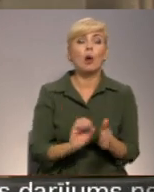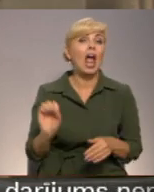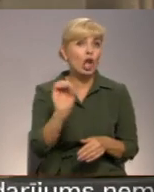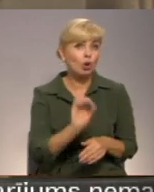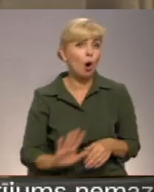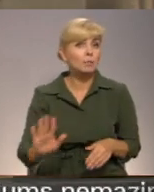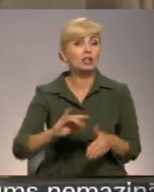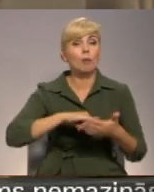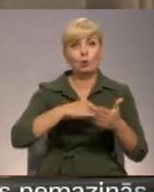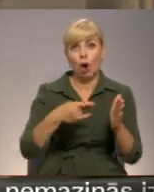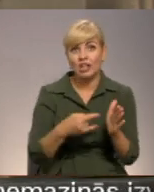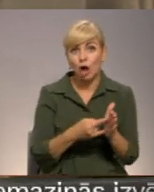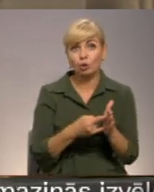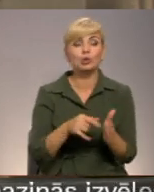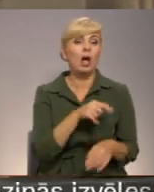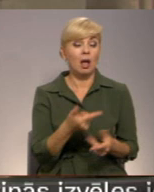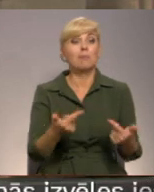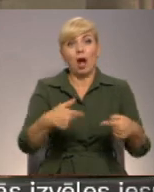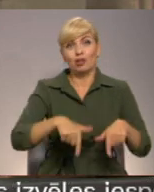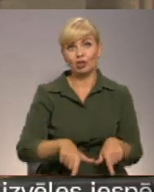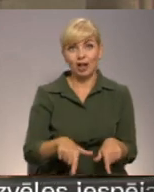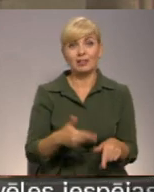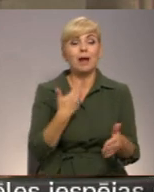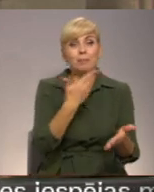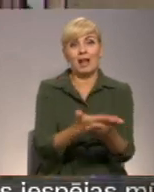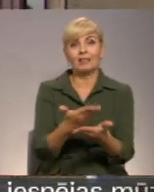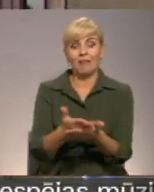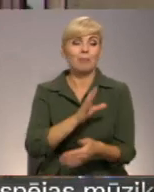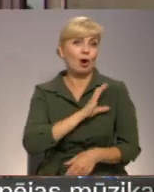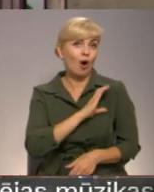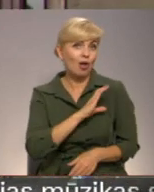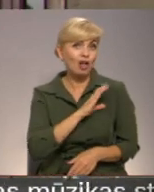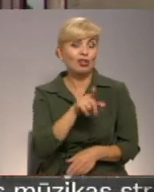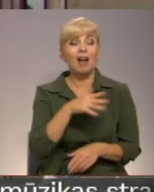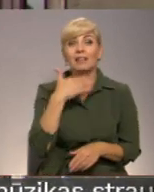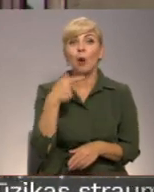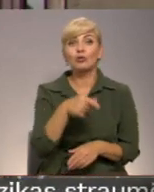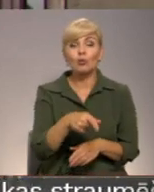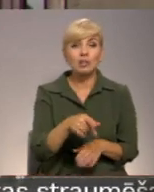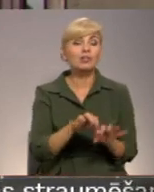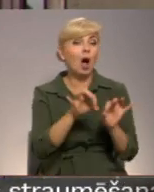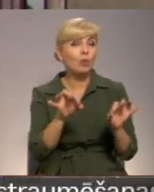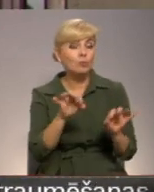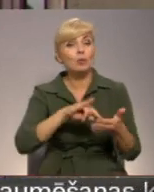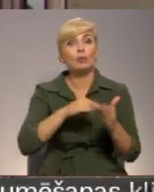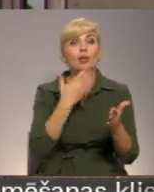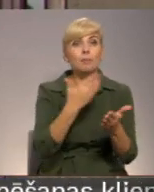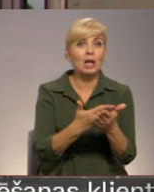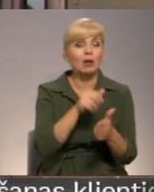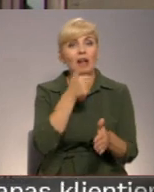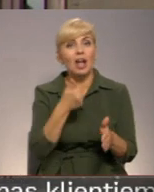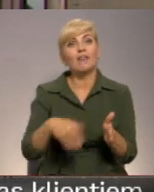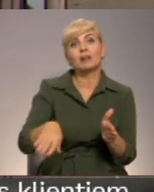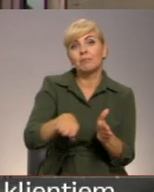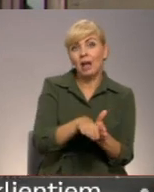projektos, ko mēs arī pašais piedāvājam koledžai, jo daudzos šajos uzsaukumos un projekta pieteikumos viņi nevarētu startēt